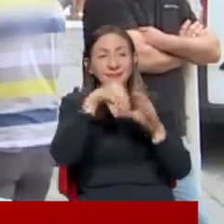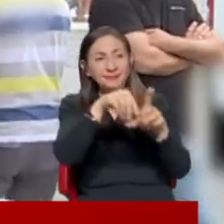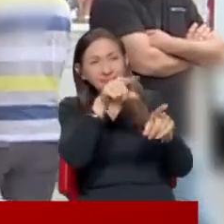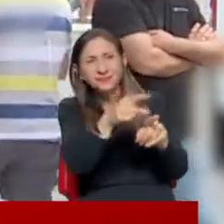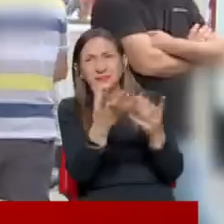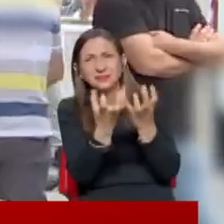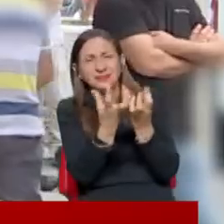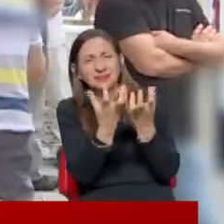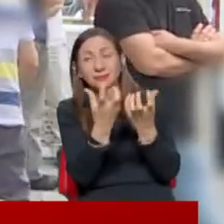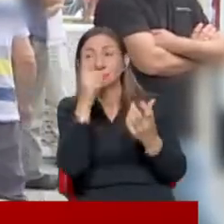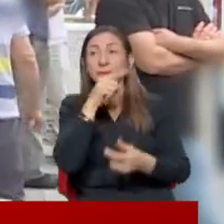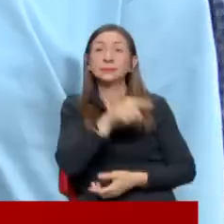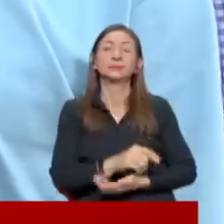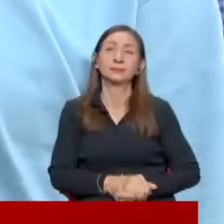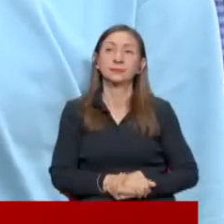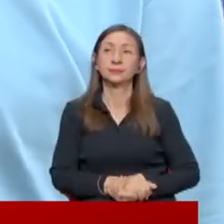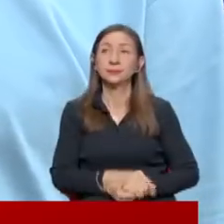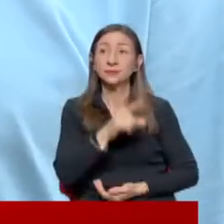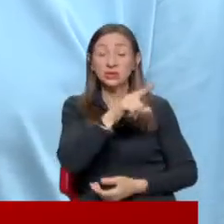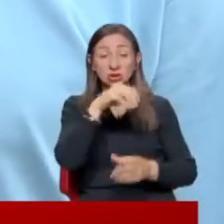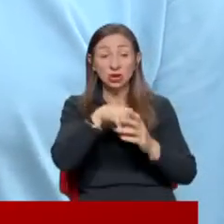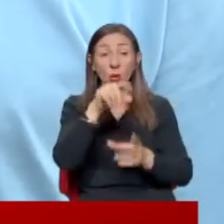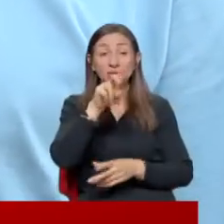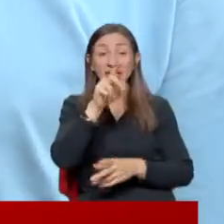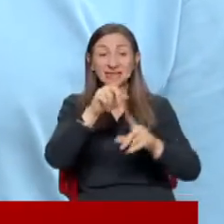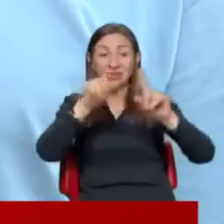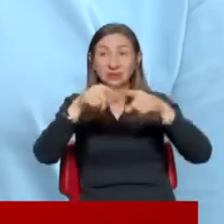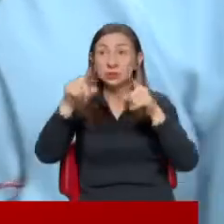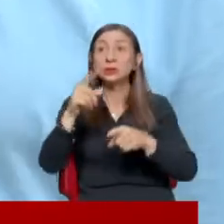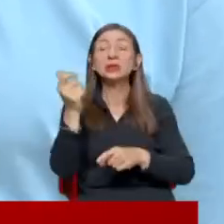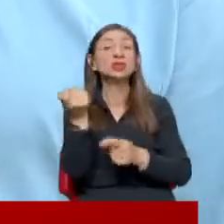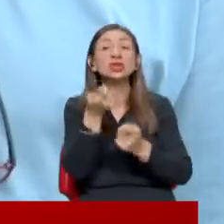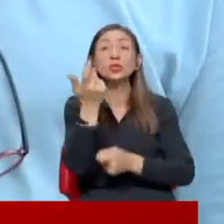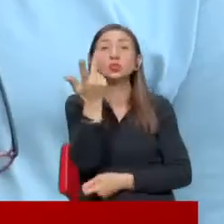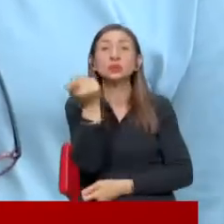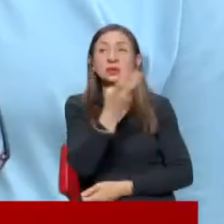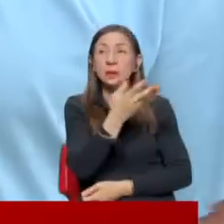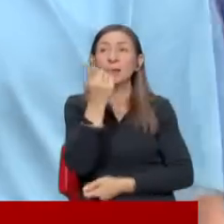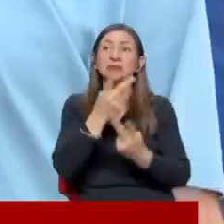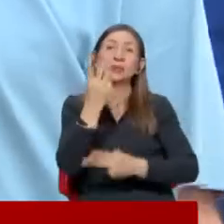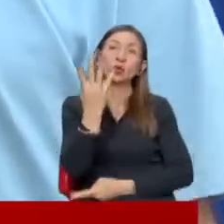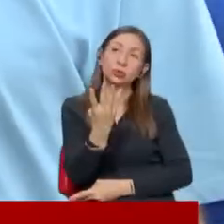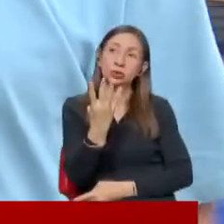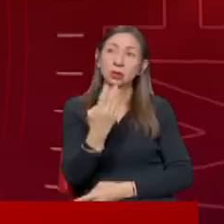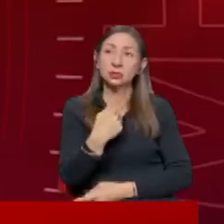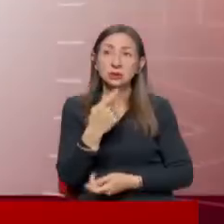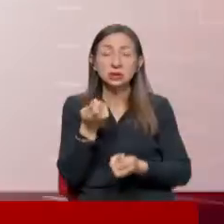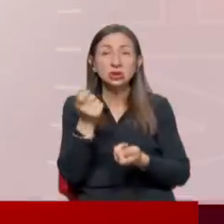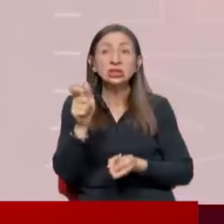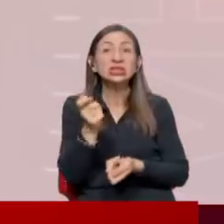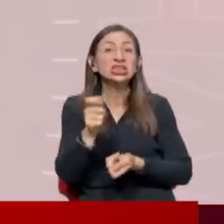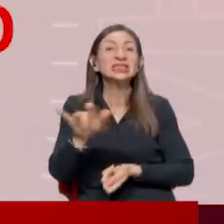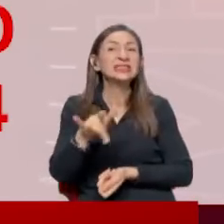içerisi işte bu yüzden kalabalık. İçeride 18 tane gişe var. Çalışan 3 gişe. Bazen 4 oluyor. İşsiz insan mı yok? Gazi